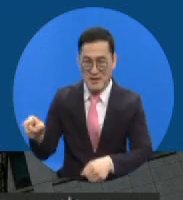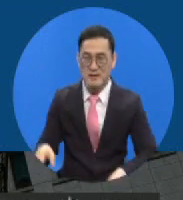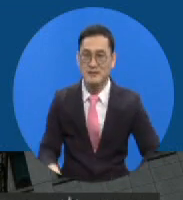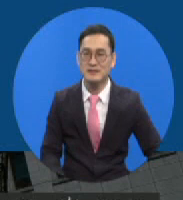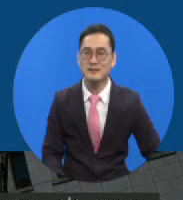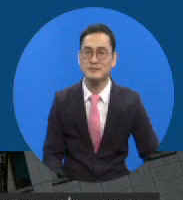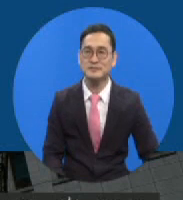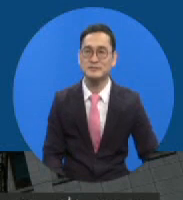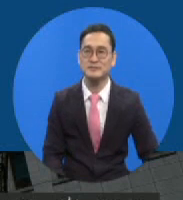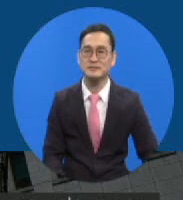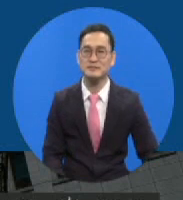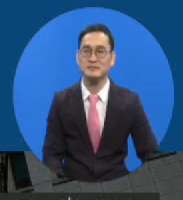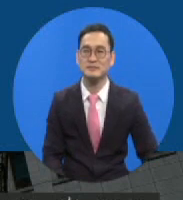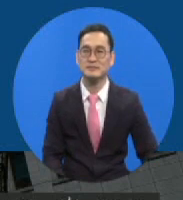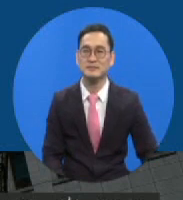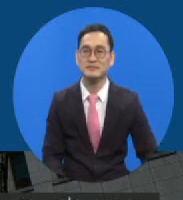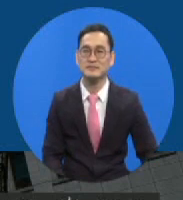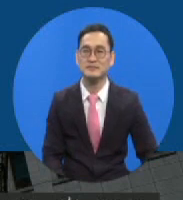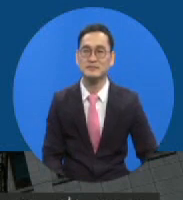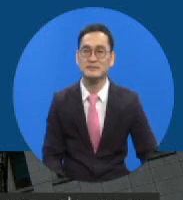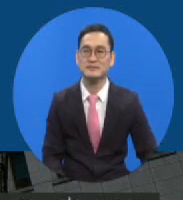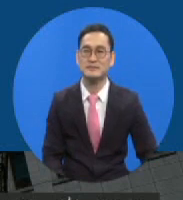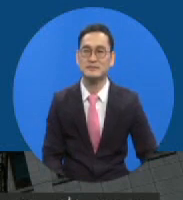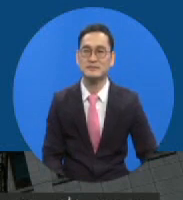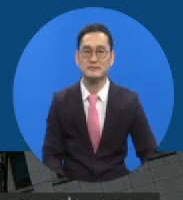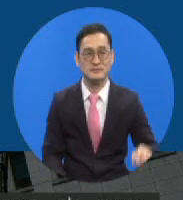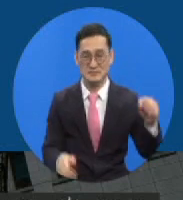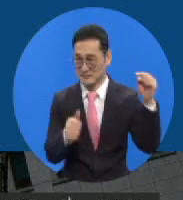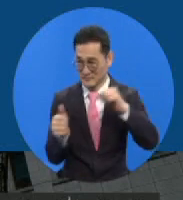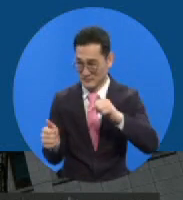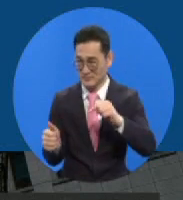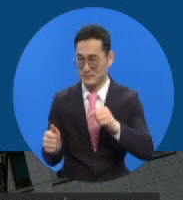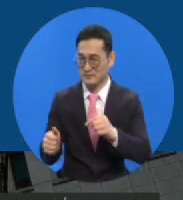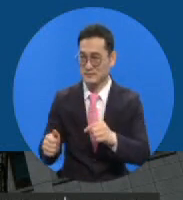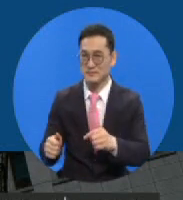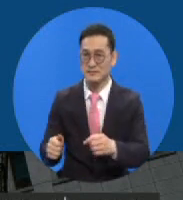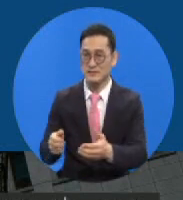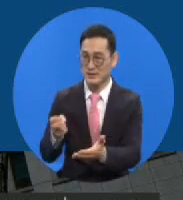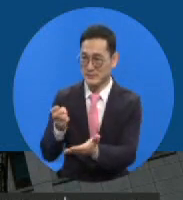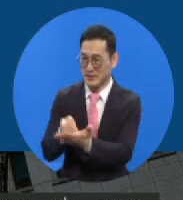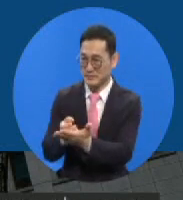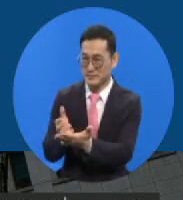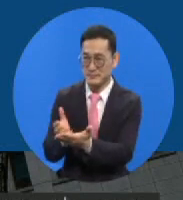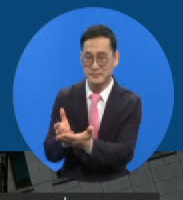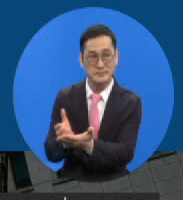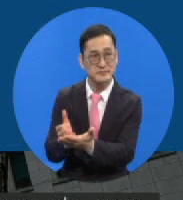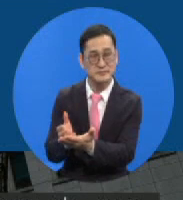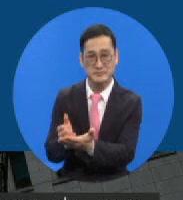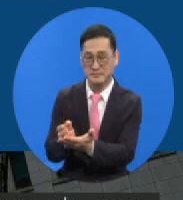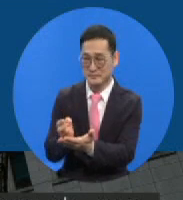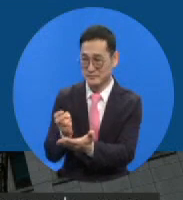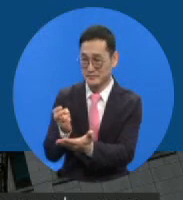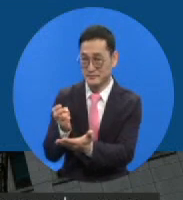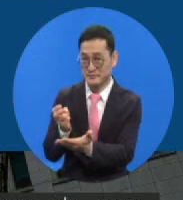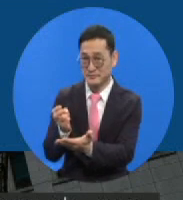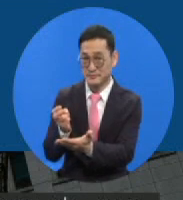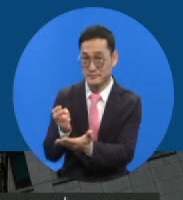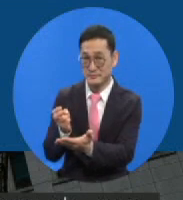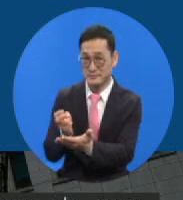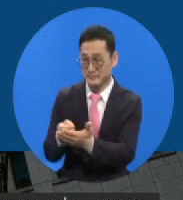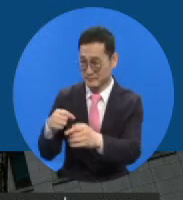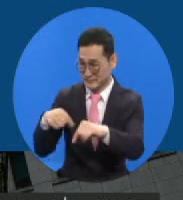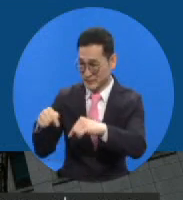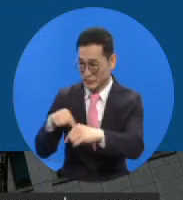검사장 출신 변호사는 추 장관 지위가 불법이라면 위법한 지시를 수용한 총장의 처신도 문제다. 공무원은 위법한 지시를 따르지